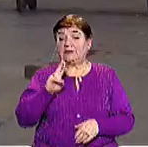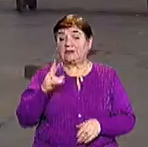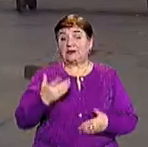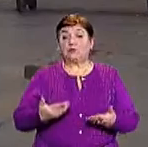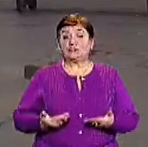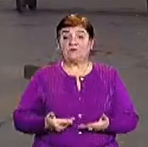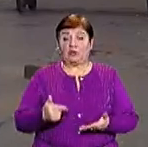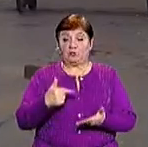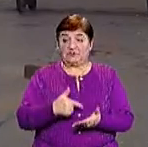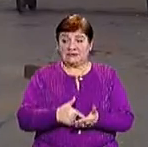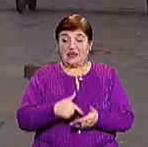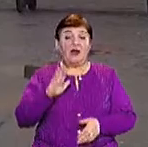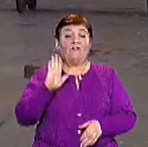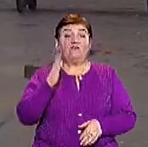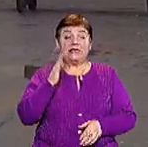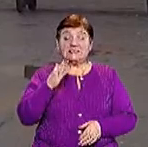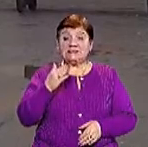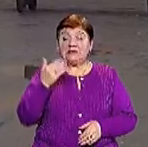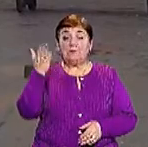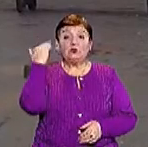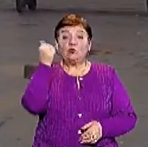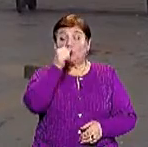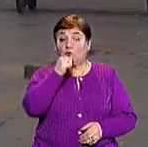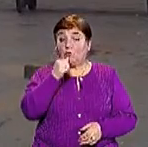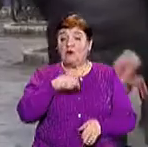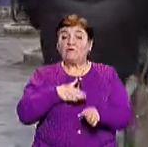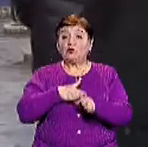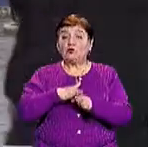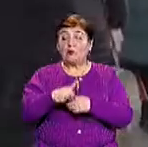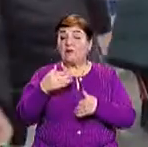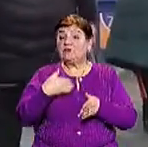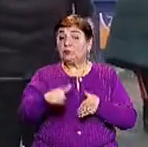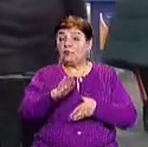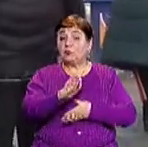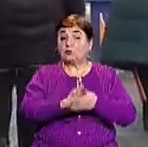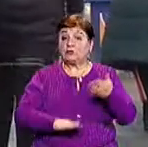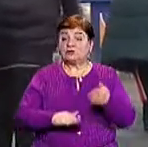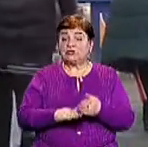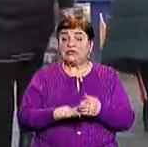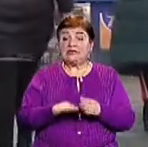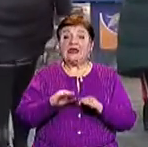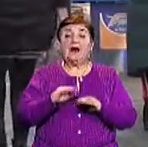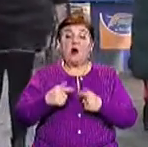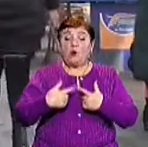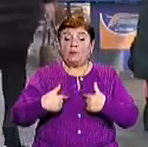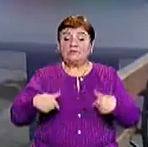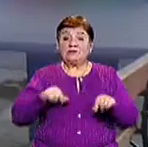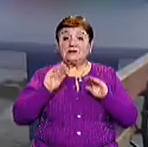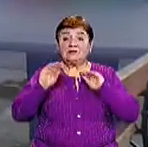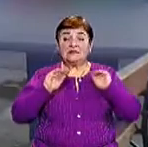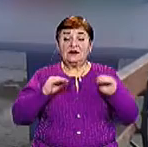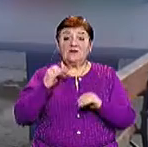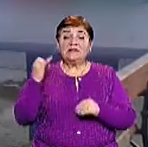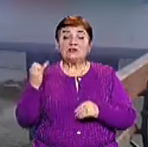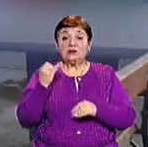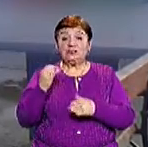проживають в місті. У вересні минулого року виконком Ужгородської міської ради відмовив у продовженні дозволів на розміщення об'єктів зовнішньої реклами в